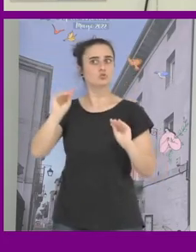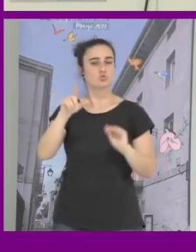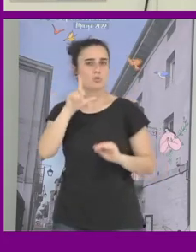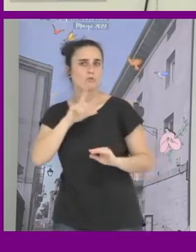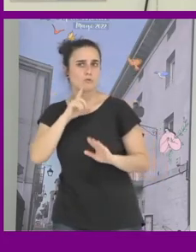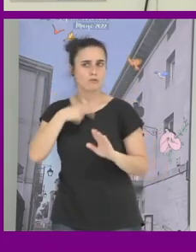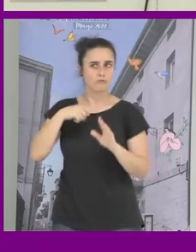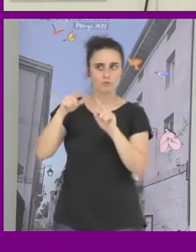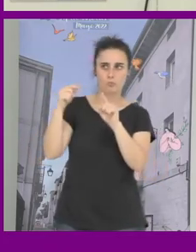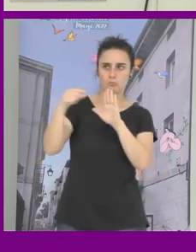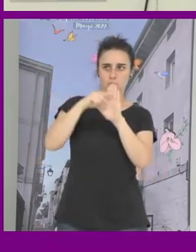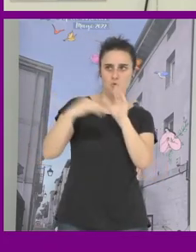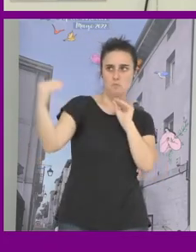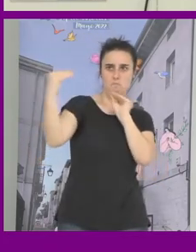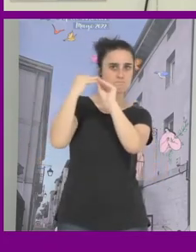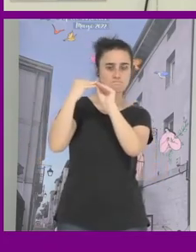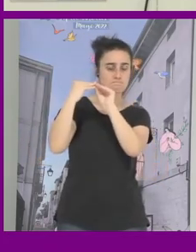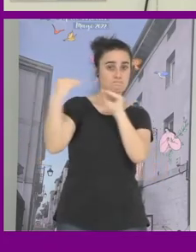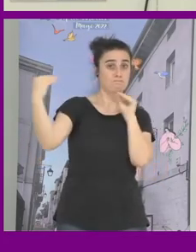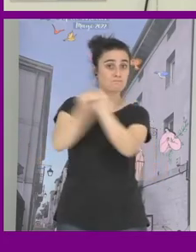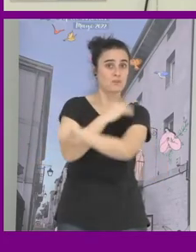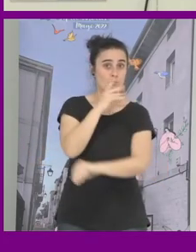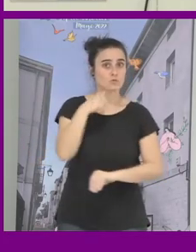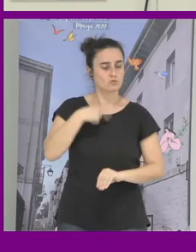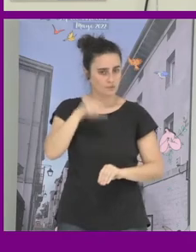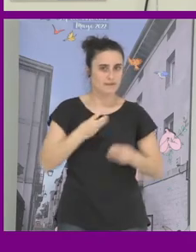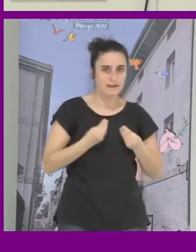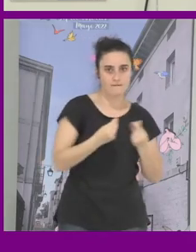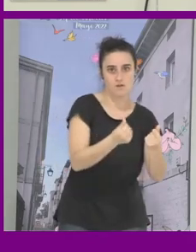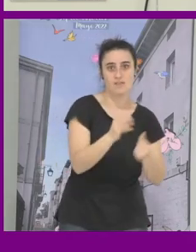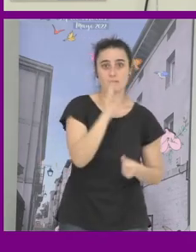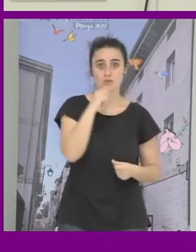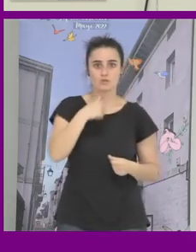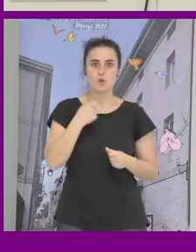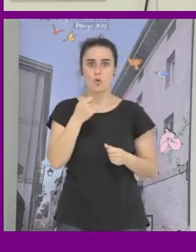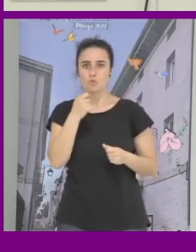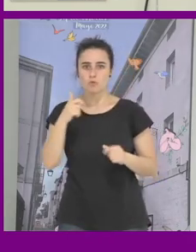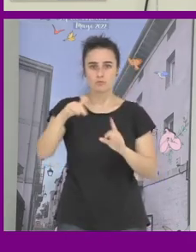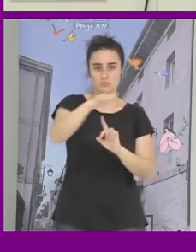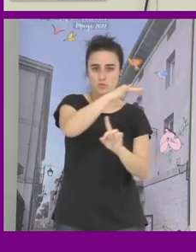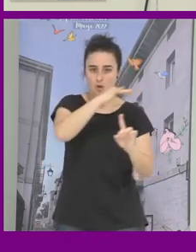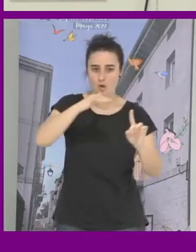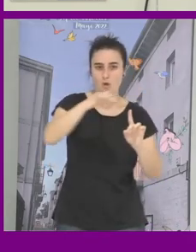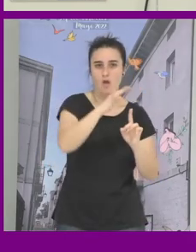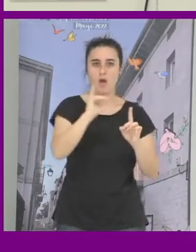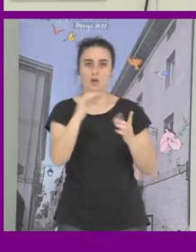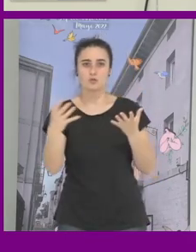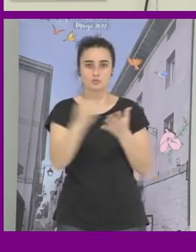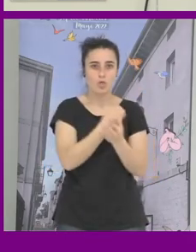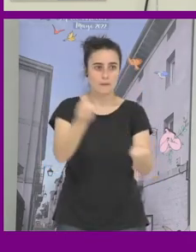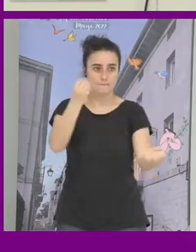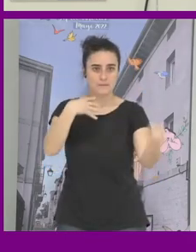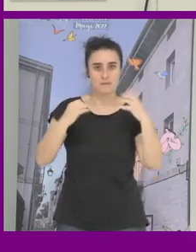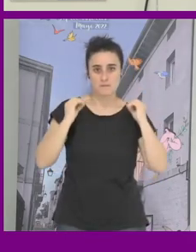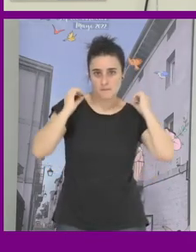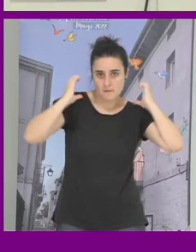ez ditudalako. Eta horrez gain, errefusiatua naiz. Eta hori da inguruan dudan kaka guztiaren edalontziak gainezka